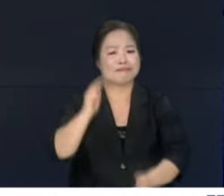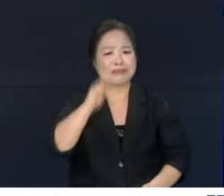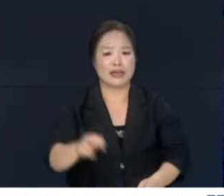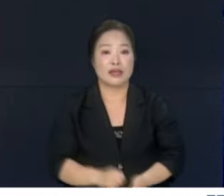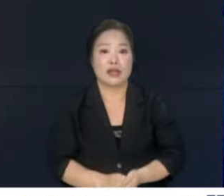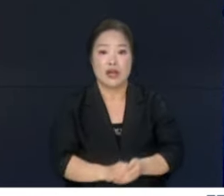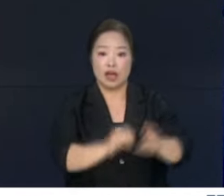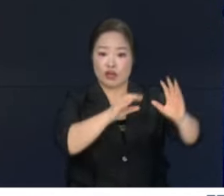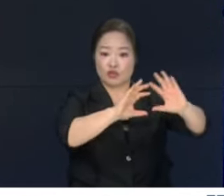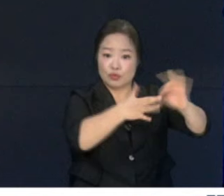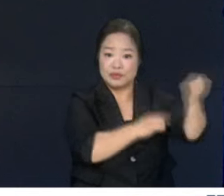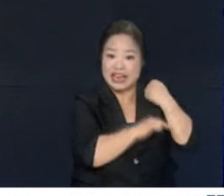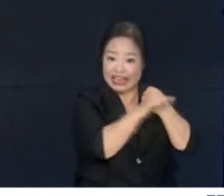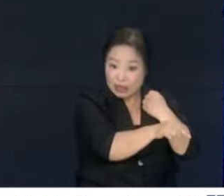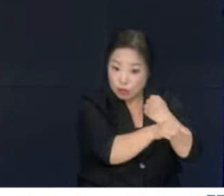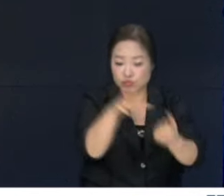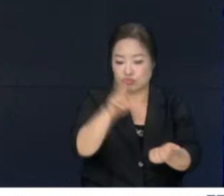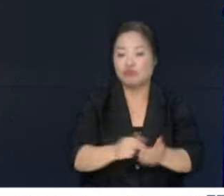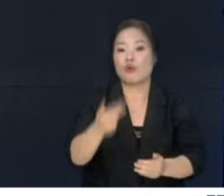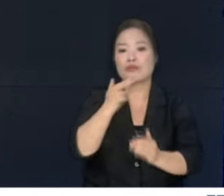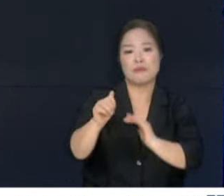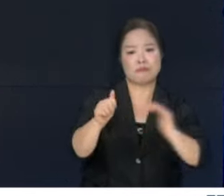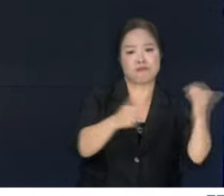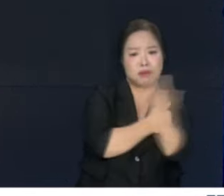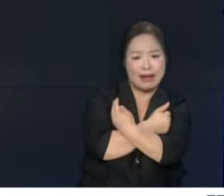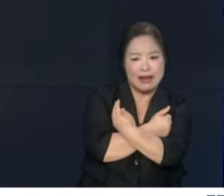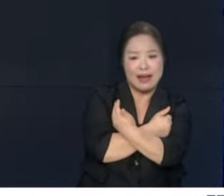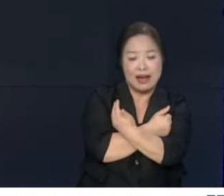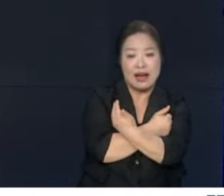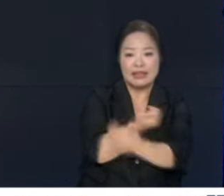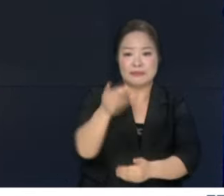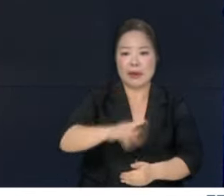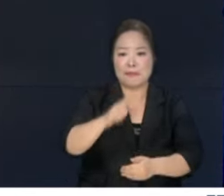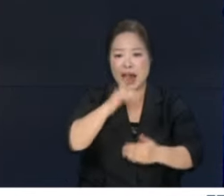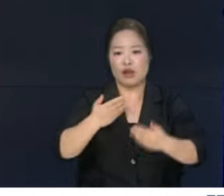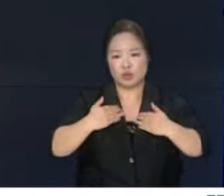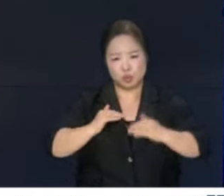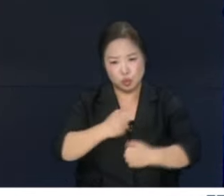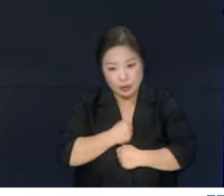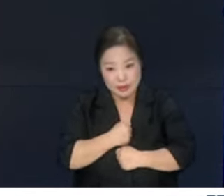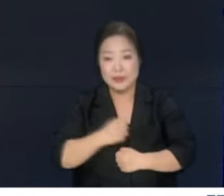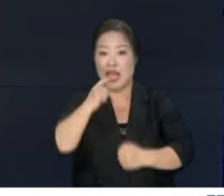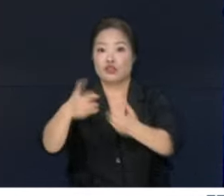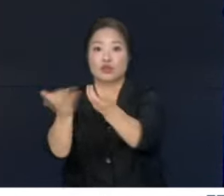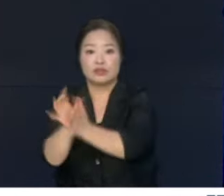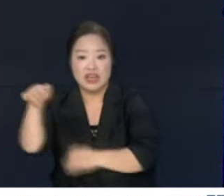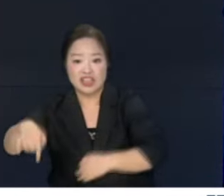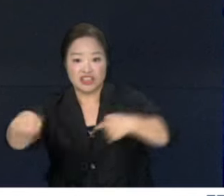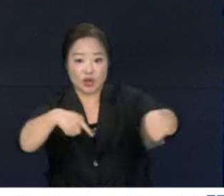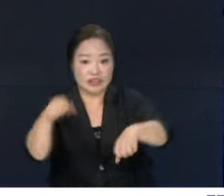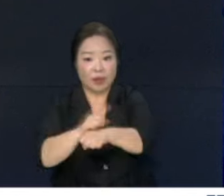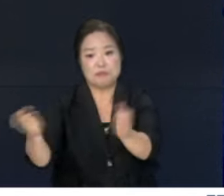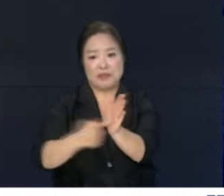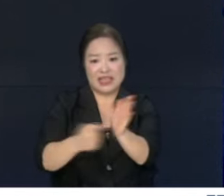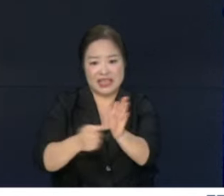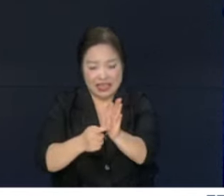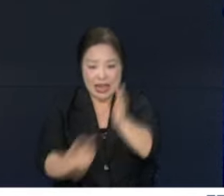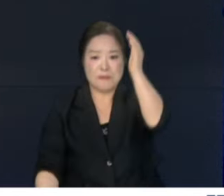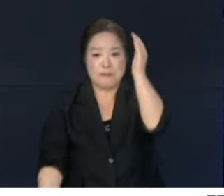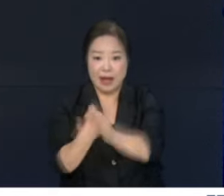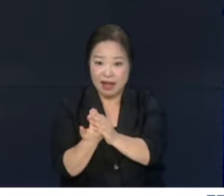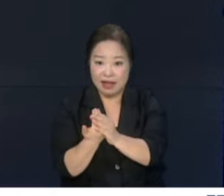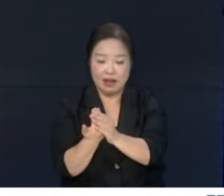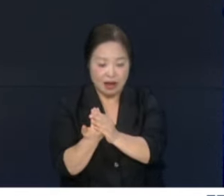법적 문제가 없다고 방어하면서 공식 대응은 자제하는 분위기인 반면 민주당은 정치적 비상사태라고